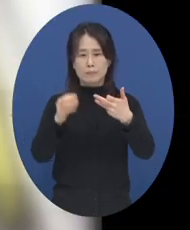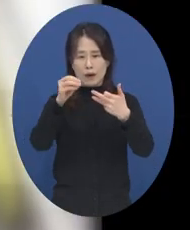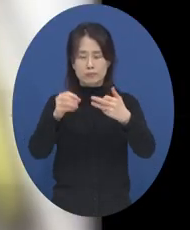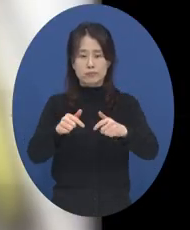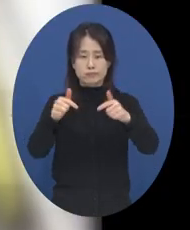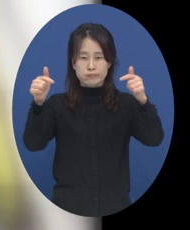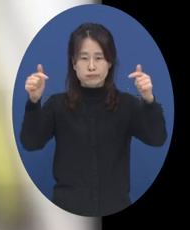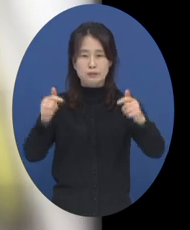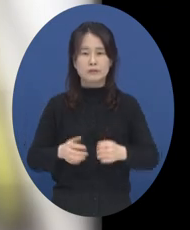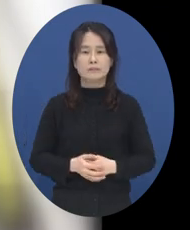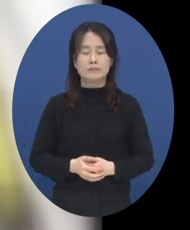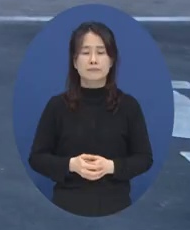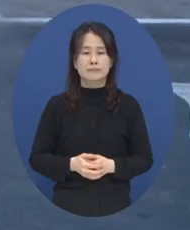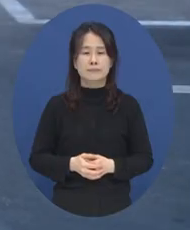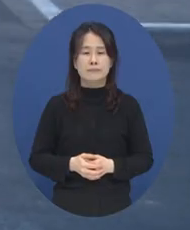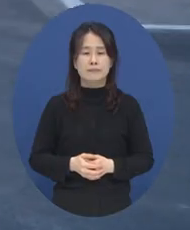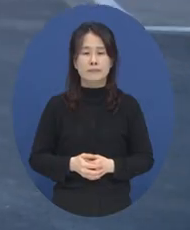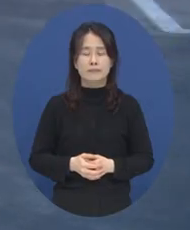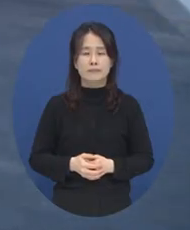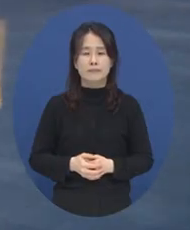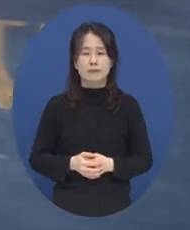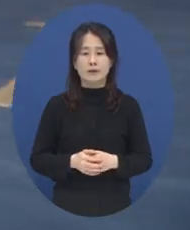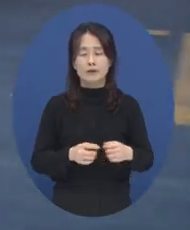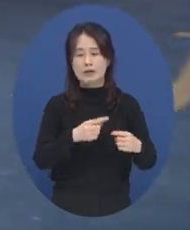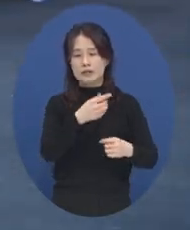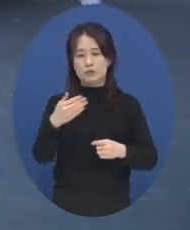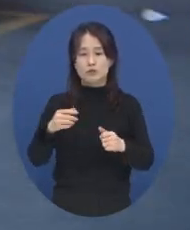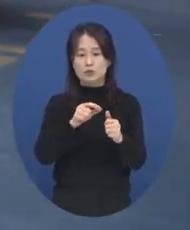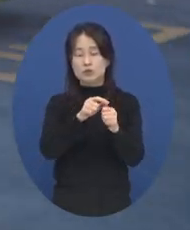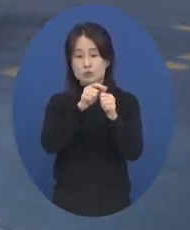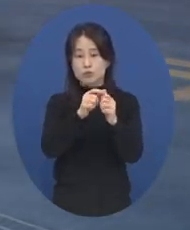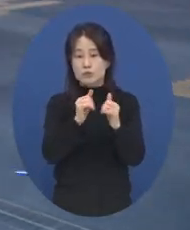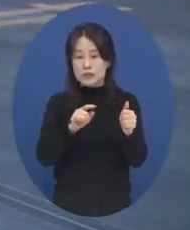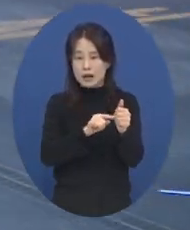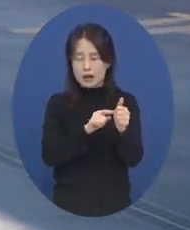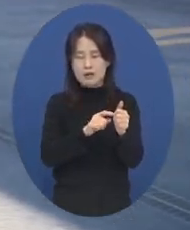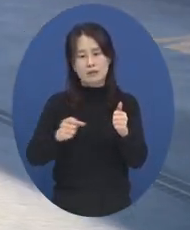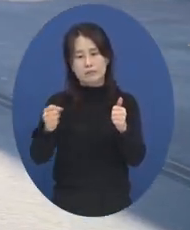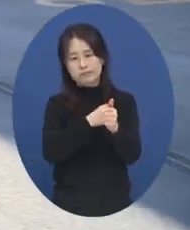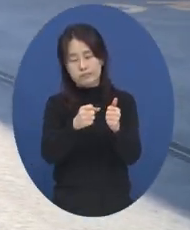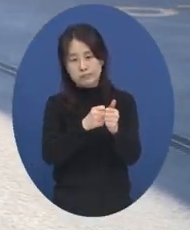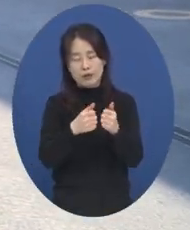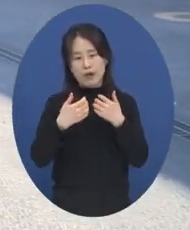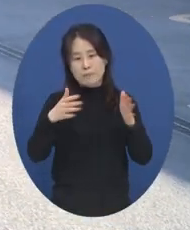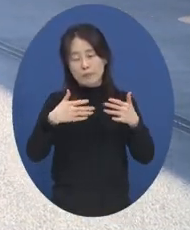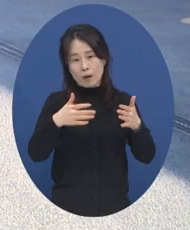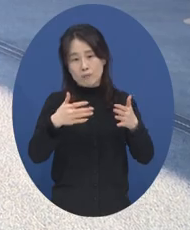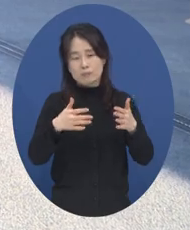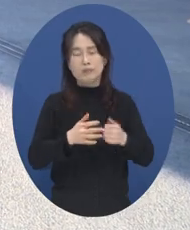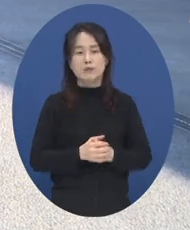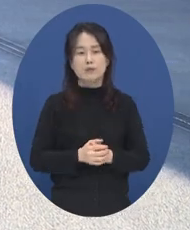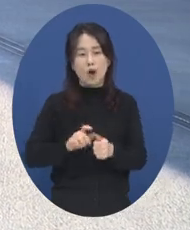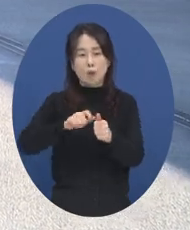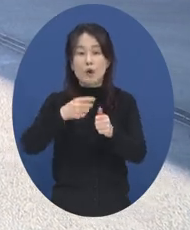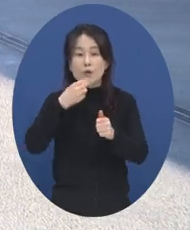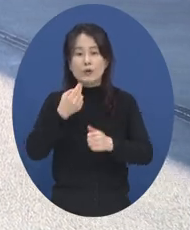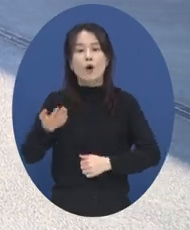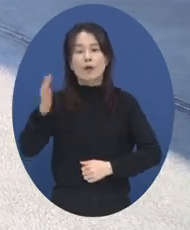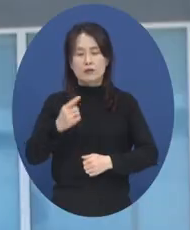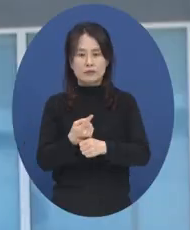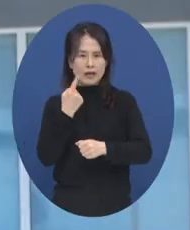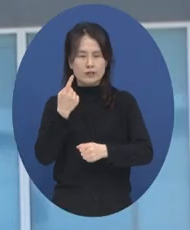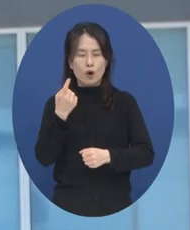수치입니다 그동안 구급대원 을 향한 경미한 폭행이나 폭언 은 처벌하지 안나왔지만 지난해부터는